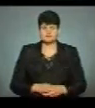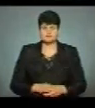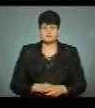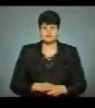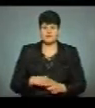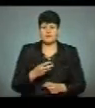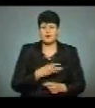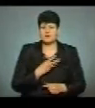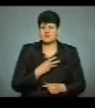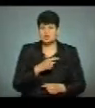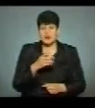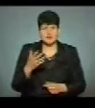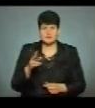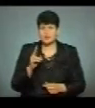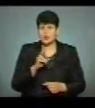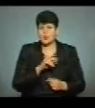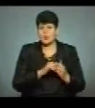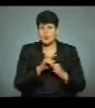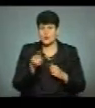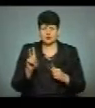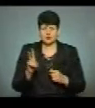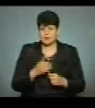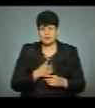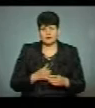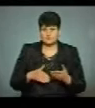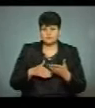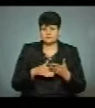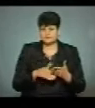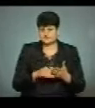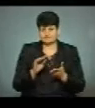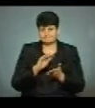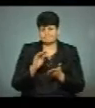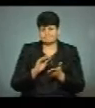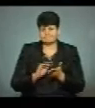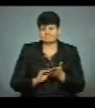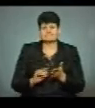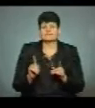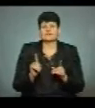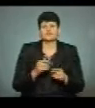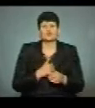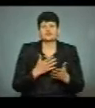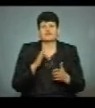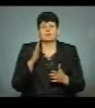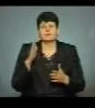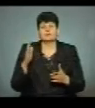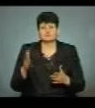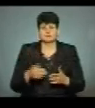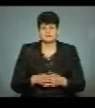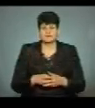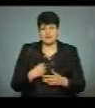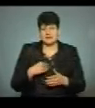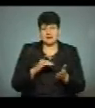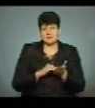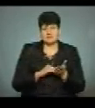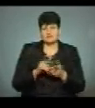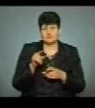Побажання кожен, хто його знає, кожен, хто хотів до цього долучитися, написав йому, що він хоче, щоб на майбутньому його сталося. Я написав, щоб